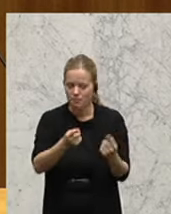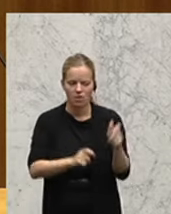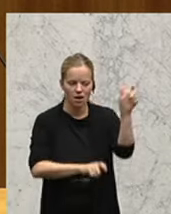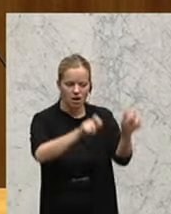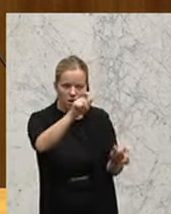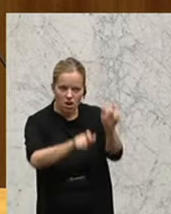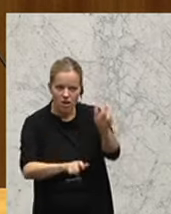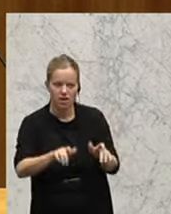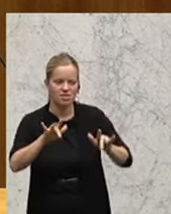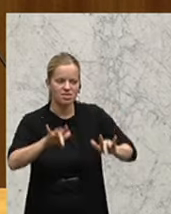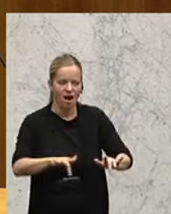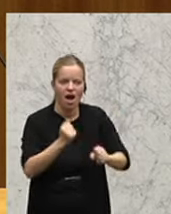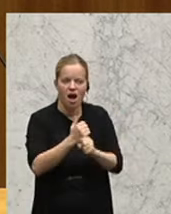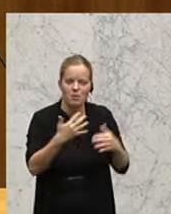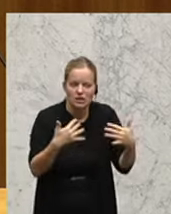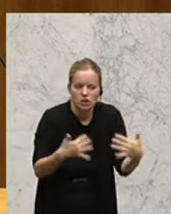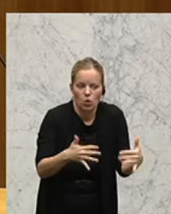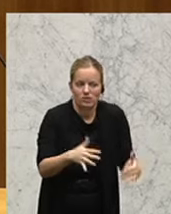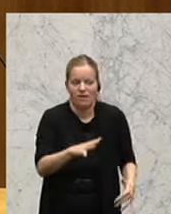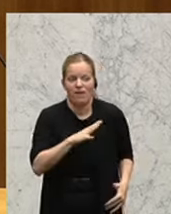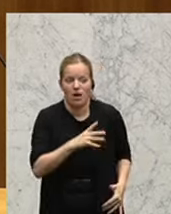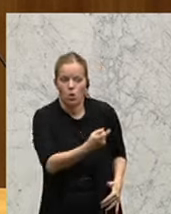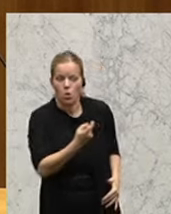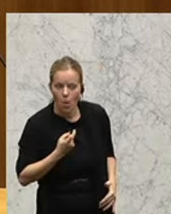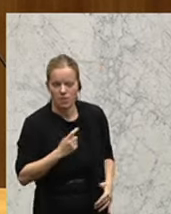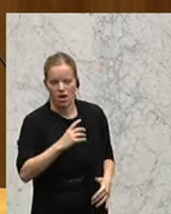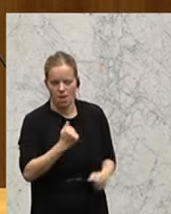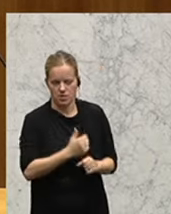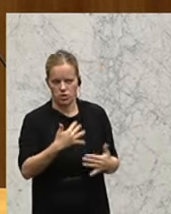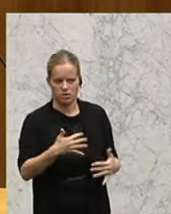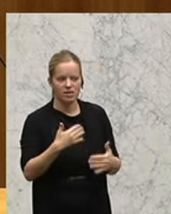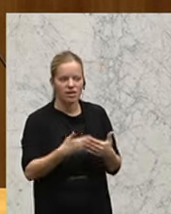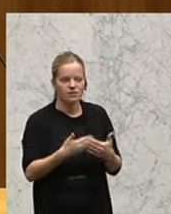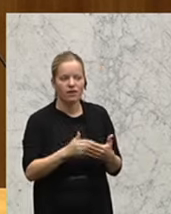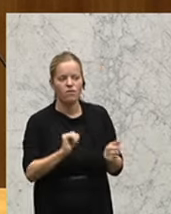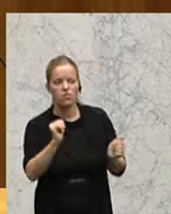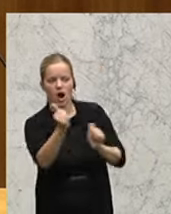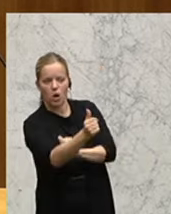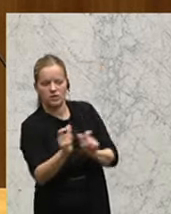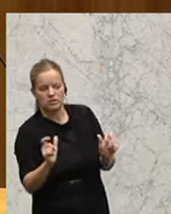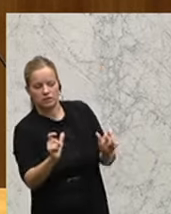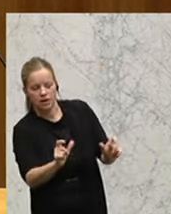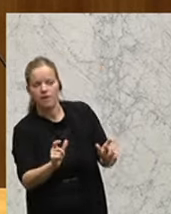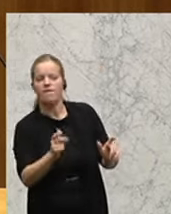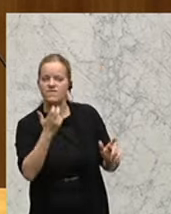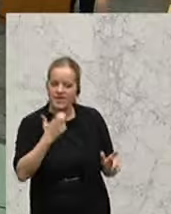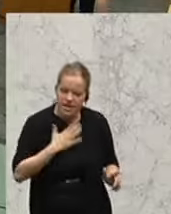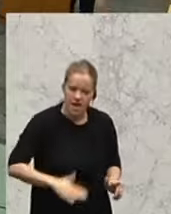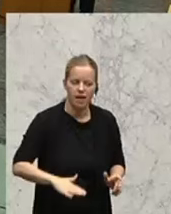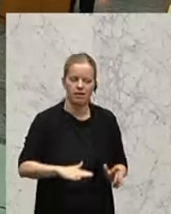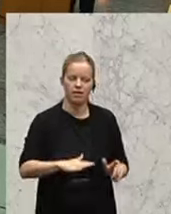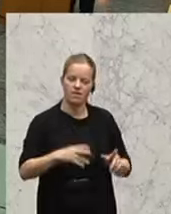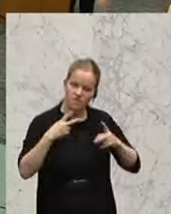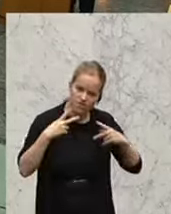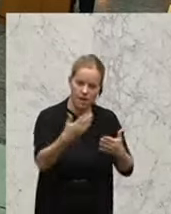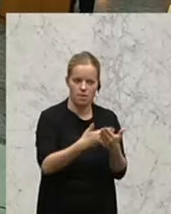Menschen gefährdet sind, arbeitslos zu werden und die präventiv eine Weiterbildung machen, damit die Gefahr der